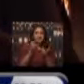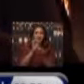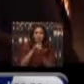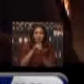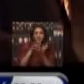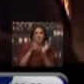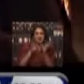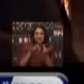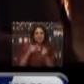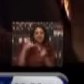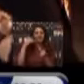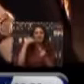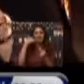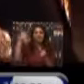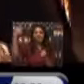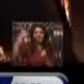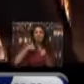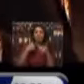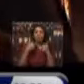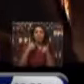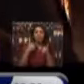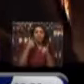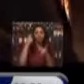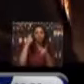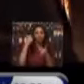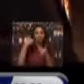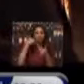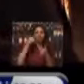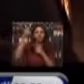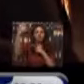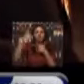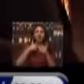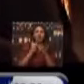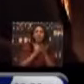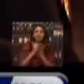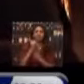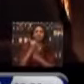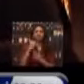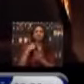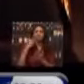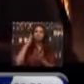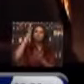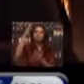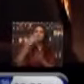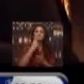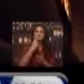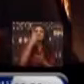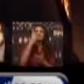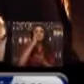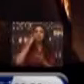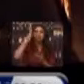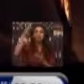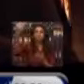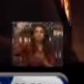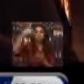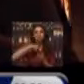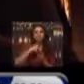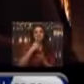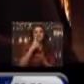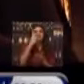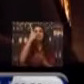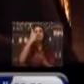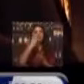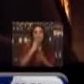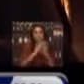واحسن اختراع التليفون ده، لاني بحس ان انا في وسطيهم ومعاهم، وبزورهم مرة في السنة وهم بيجولي